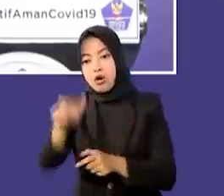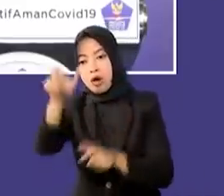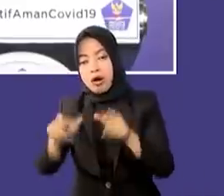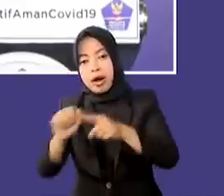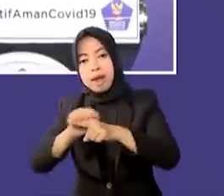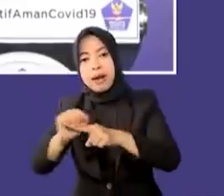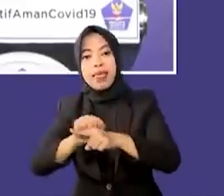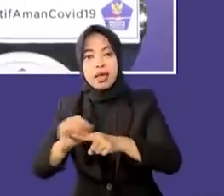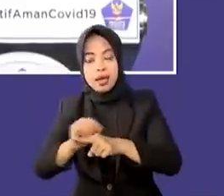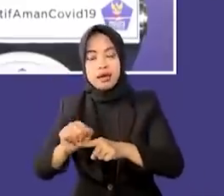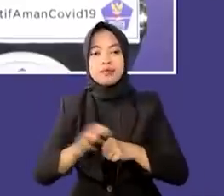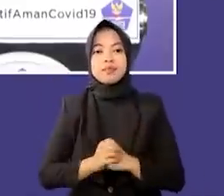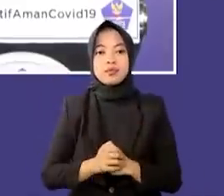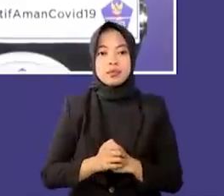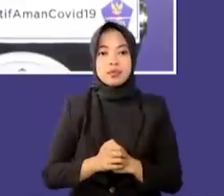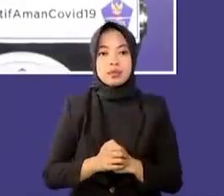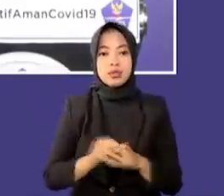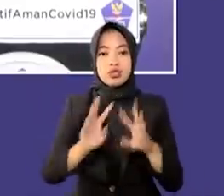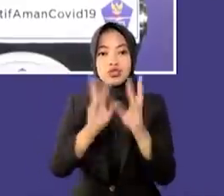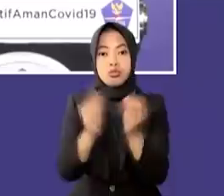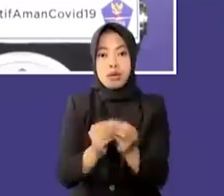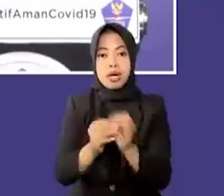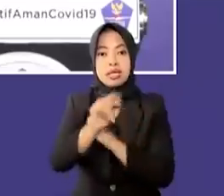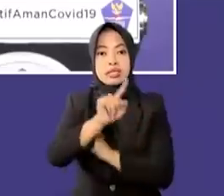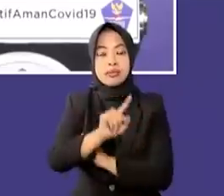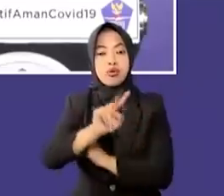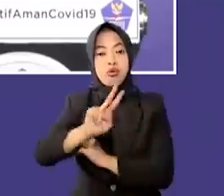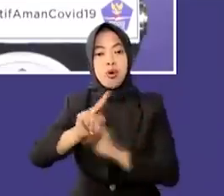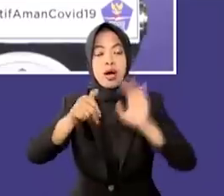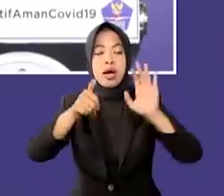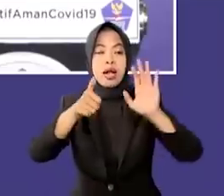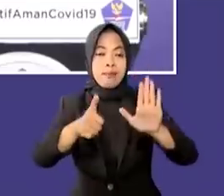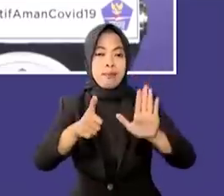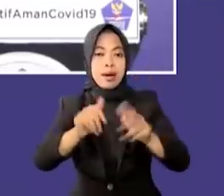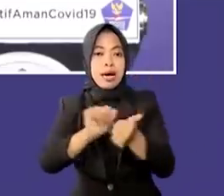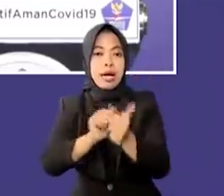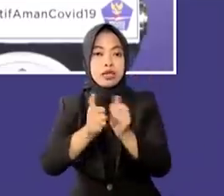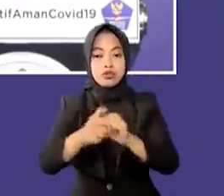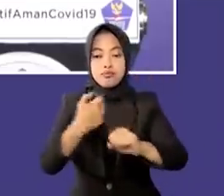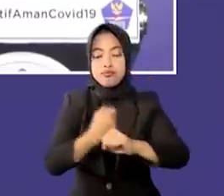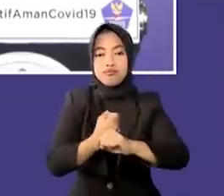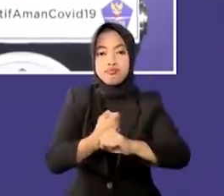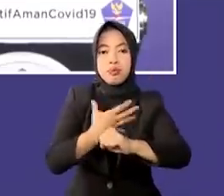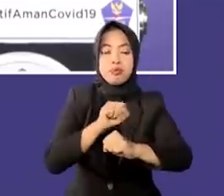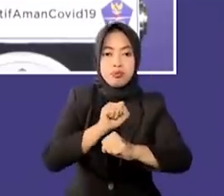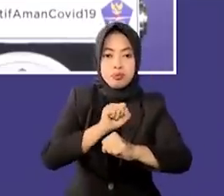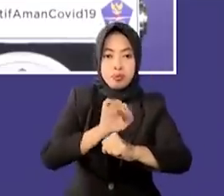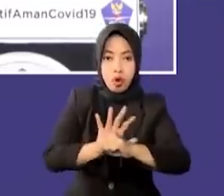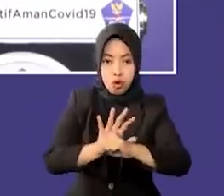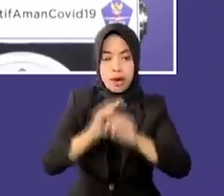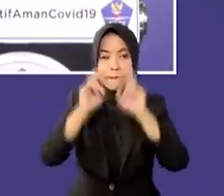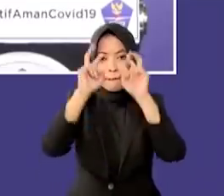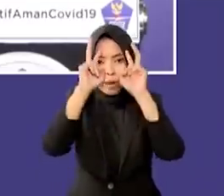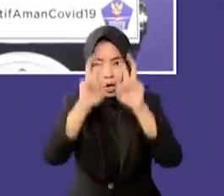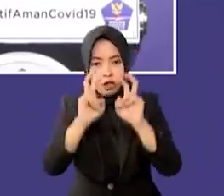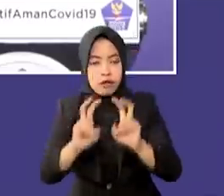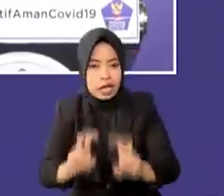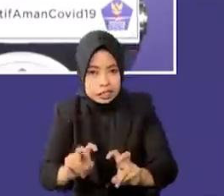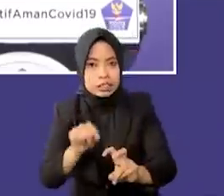ada di sana dari jumlah 1262 kasus positif yang kita identifikasi